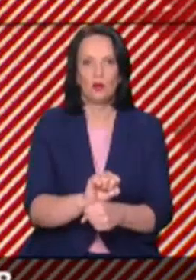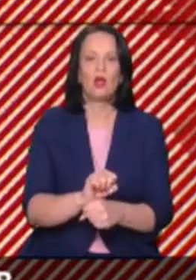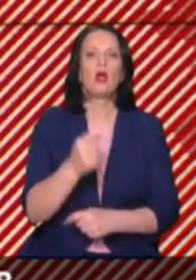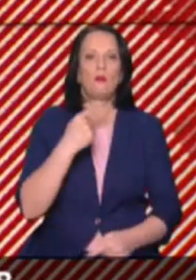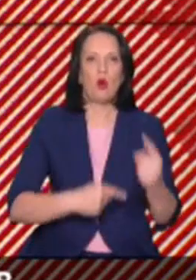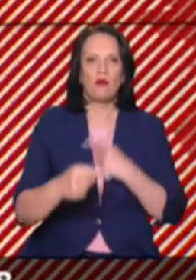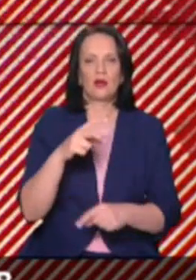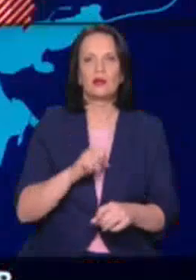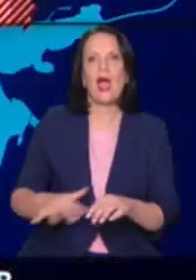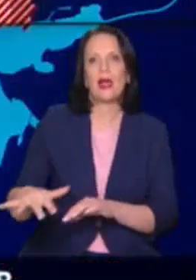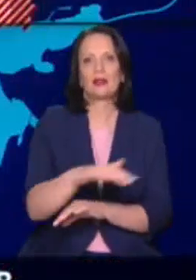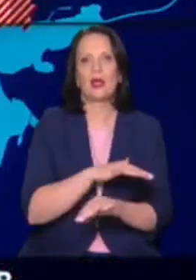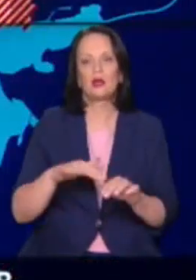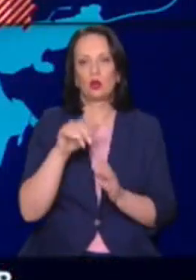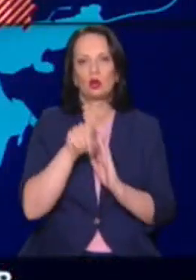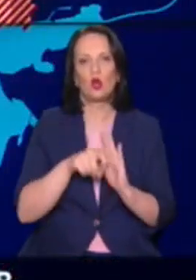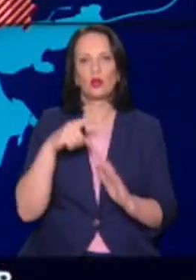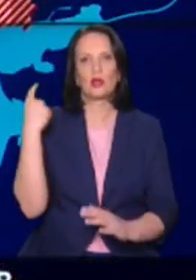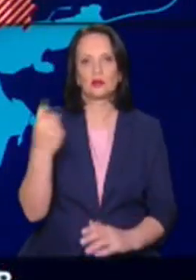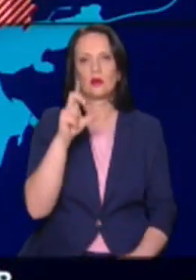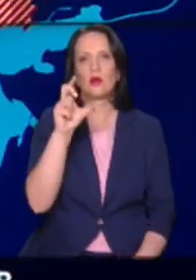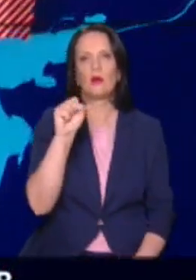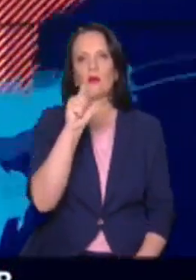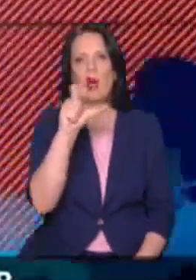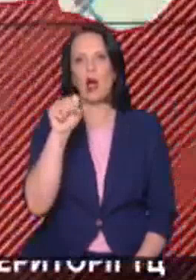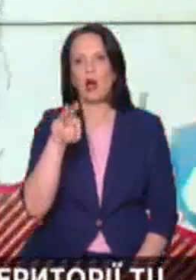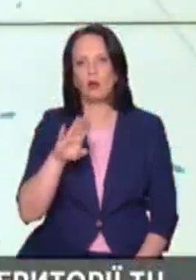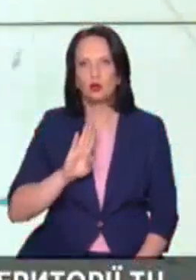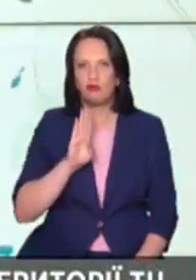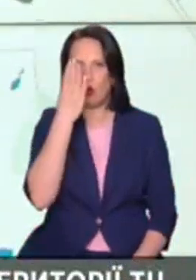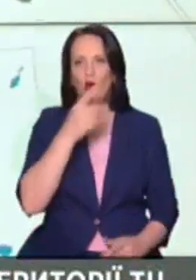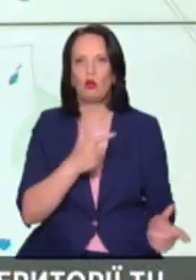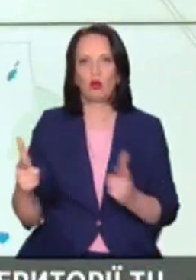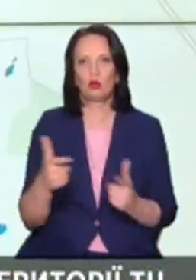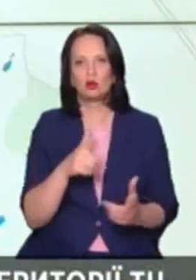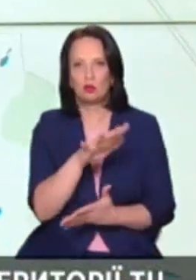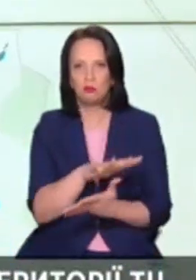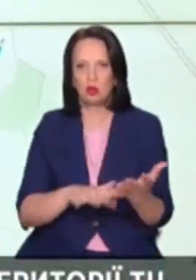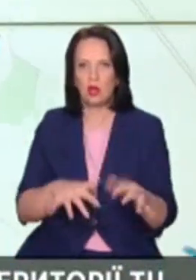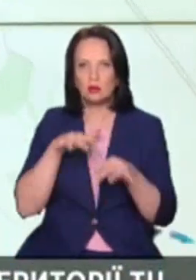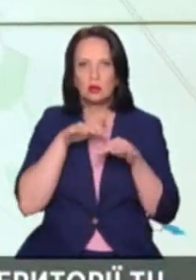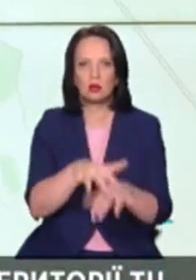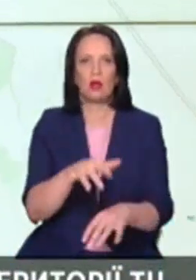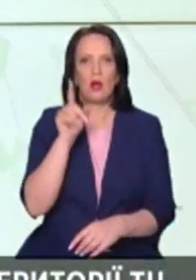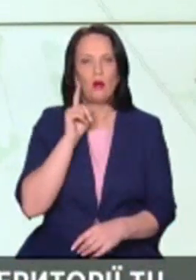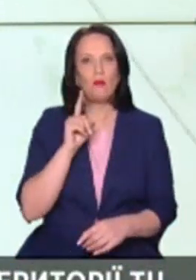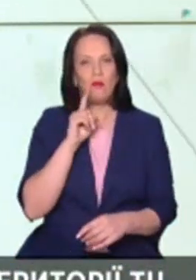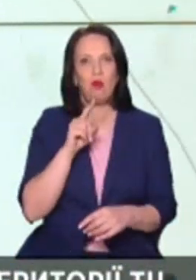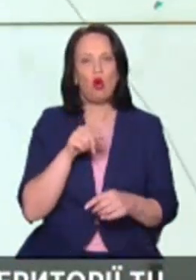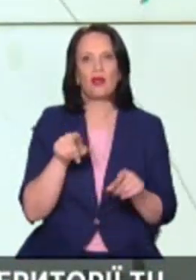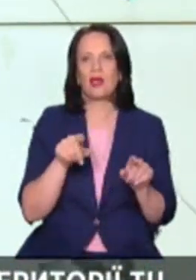повернемось на територію Донецької області. Бахмут. Ворог готується до подальшого наступу, однак поки штурмових дій